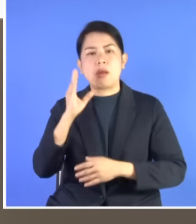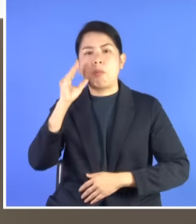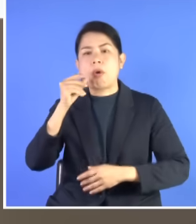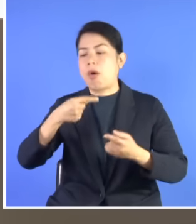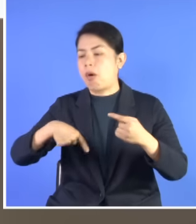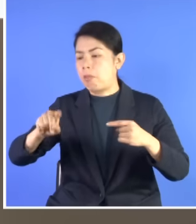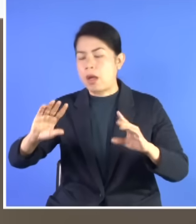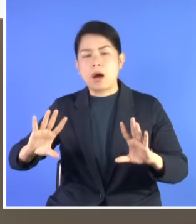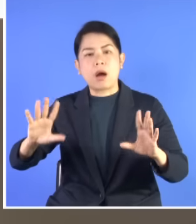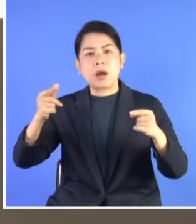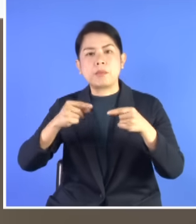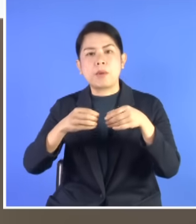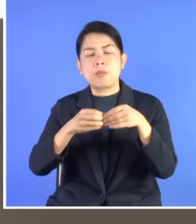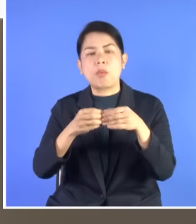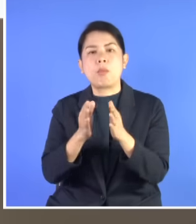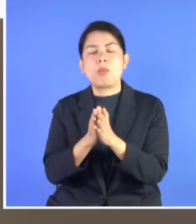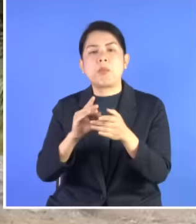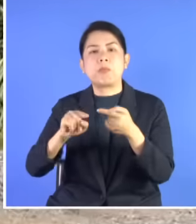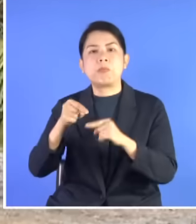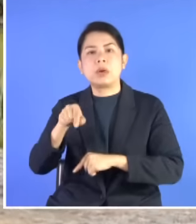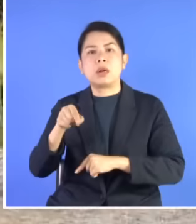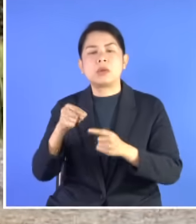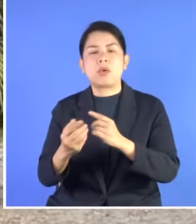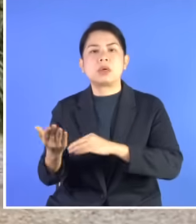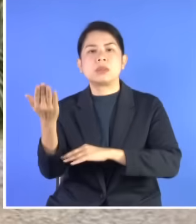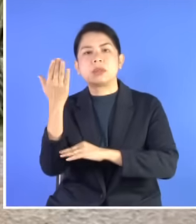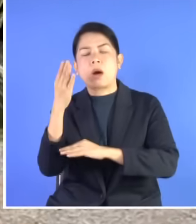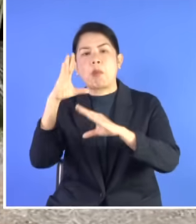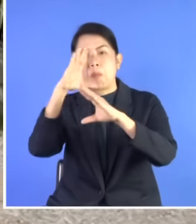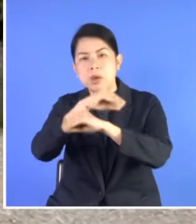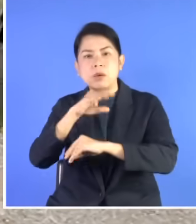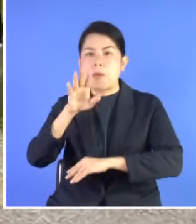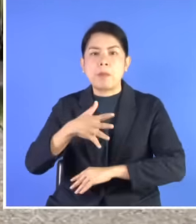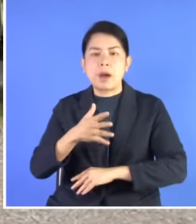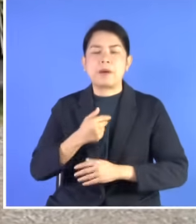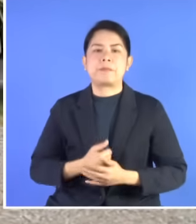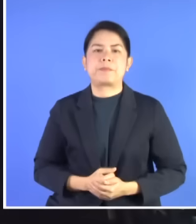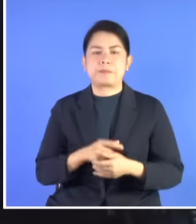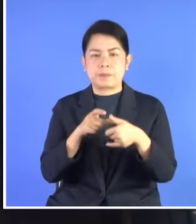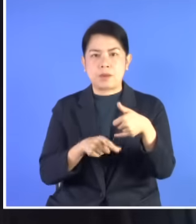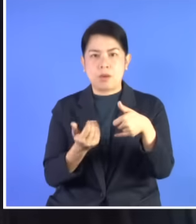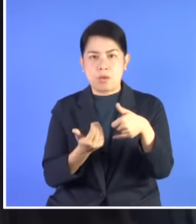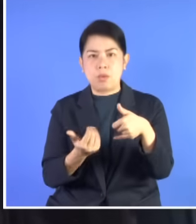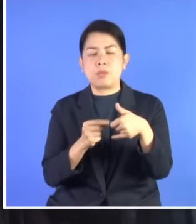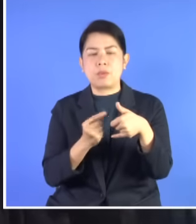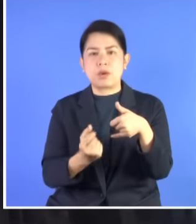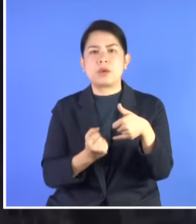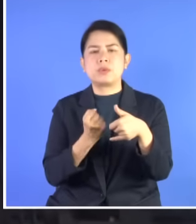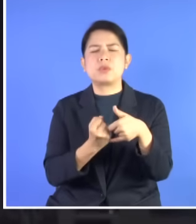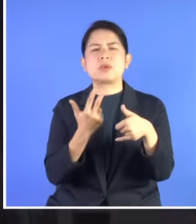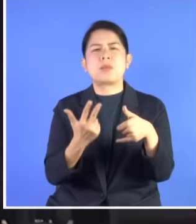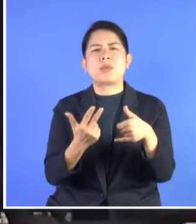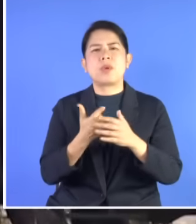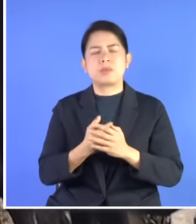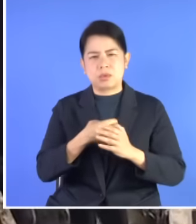หมู่เพื่อนกลางวันก็ไม่เห็นหน้ากลางคืนก็ไม่กลับมานอนกับลูกเด็กอายุ3ขวบกว่าฝากบอกกล่าวไปถึง